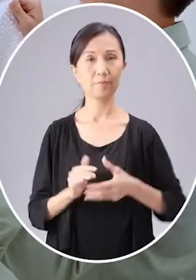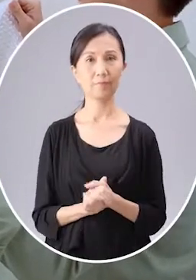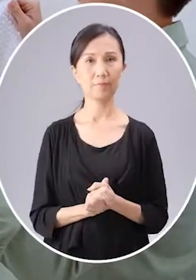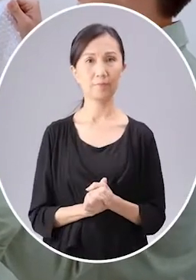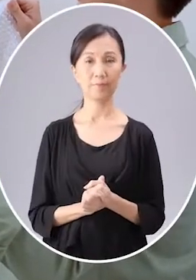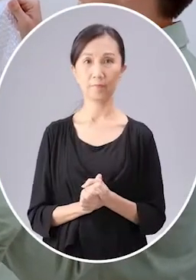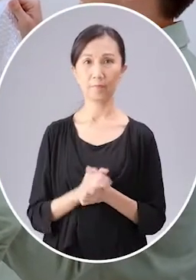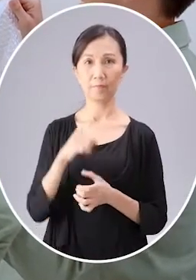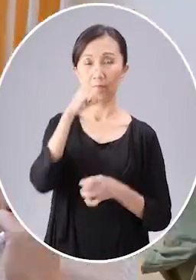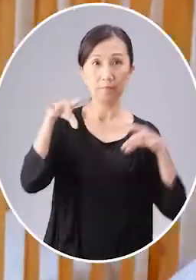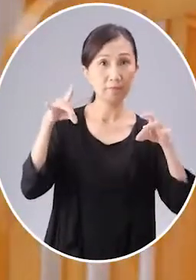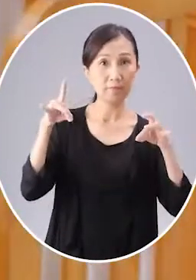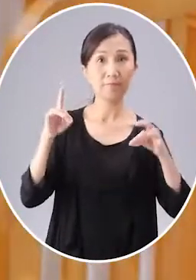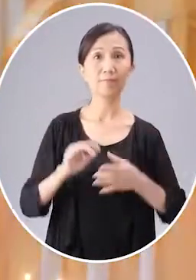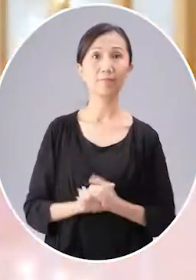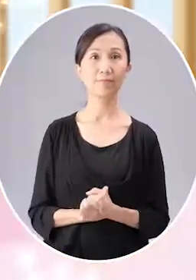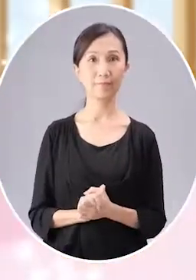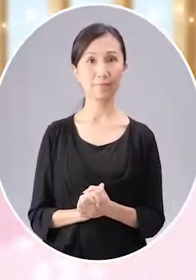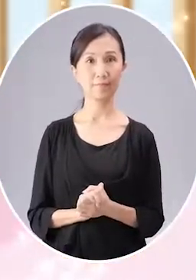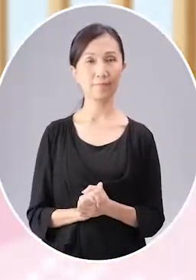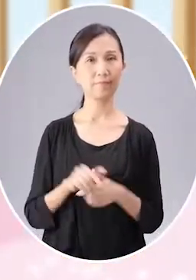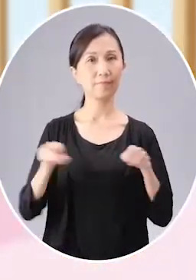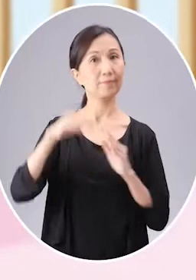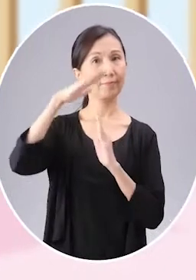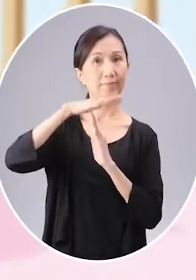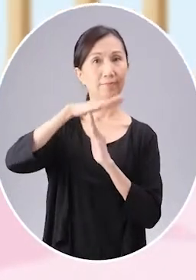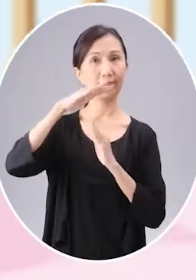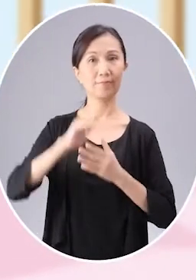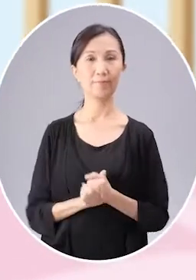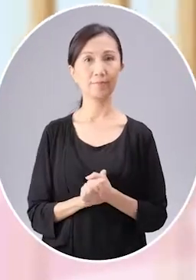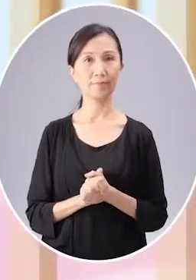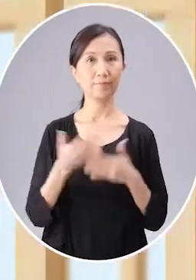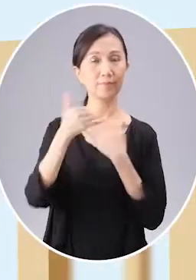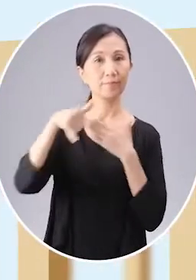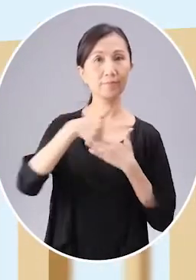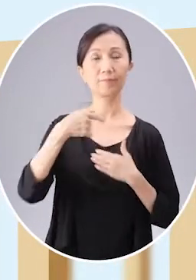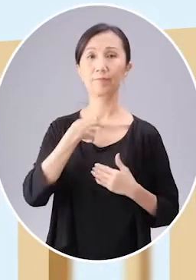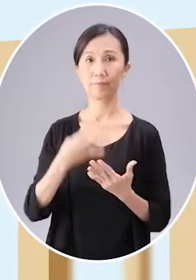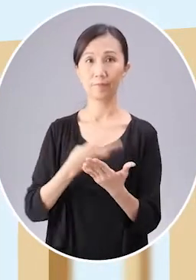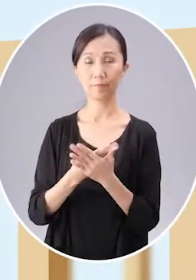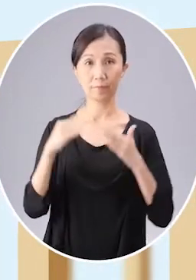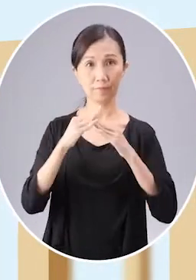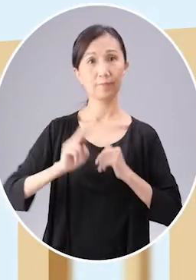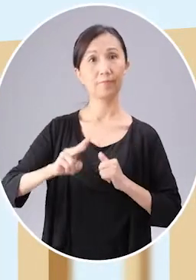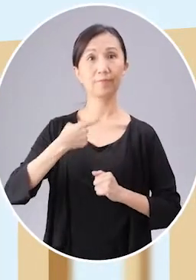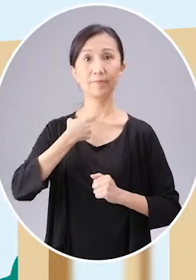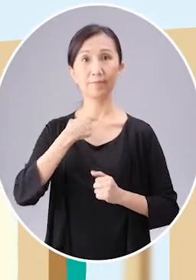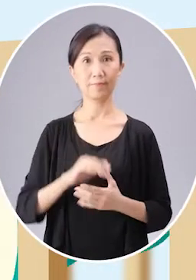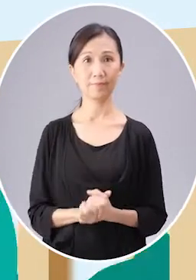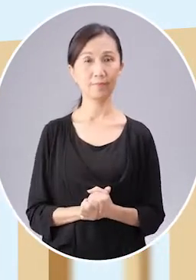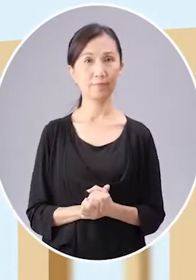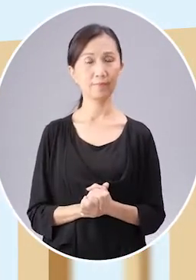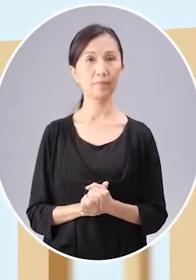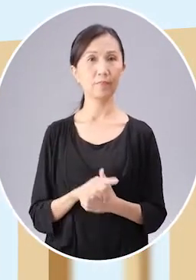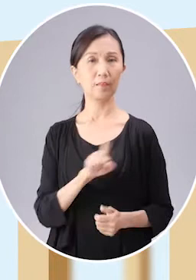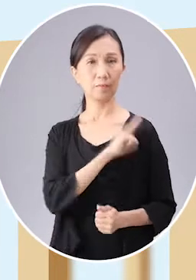吓 ，bubble 纸？ 导演停一停，除咗出街要小心，喺屋企都要噶，千